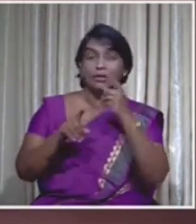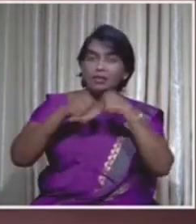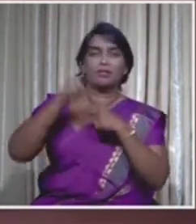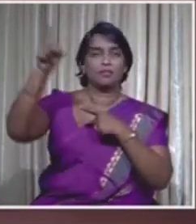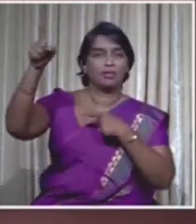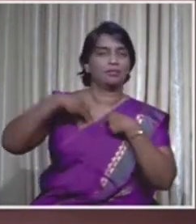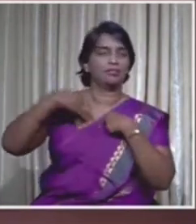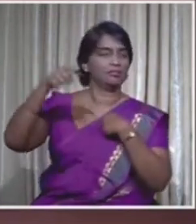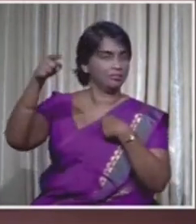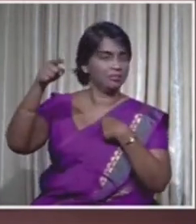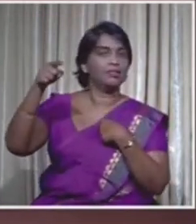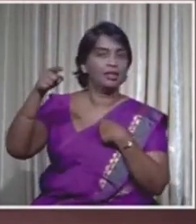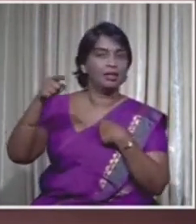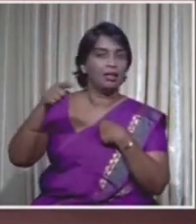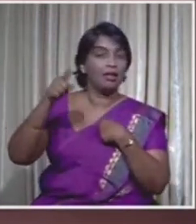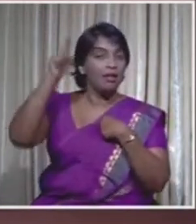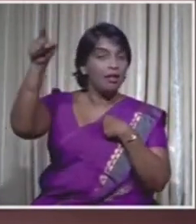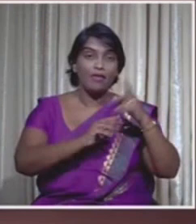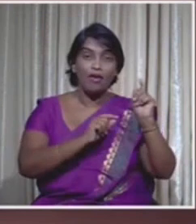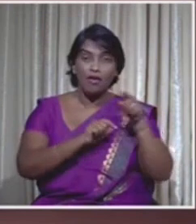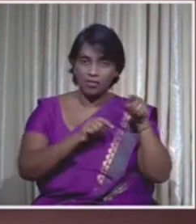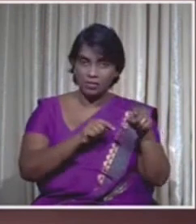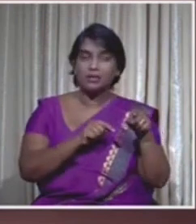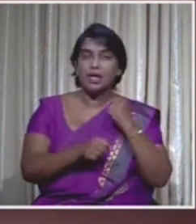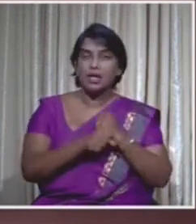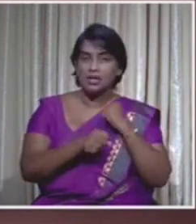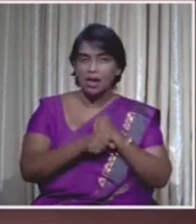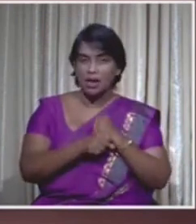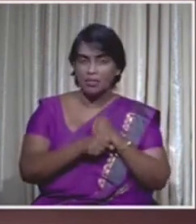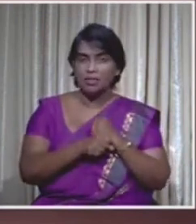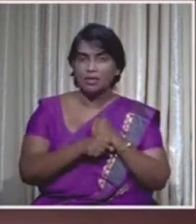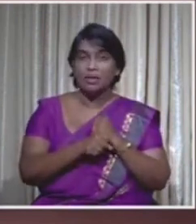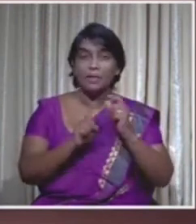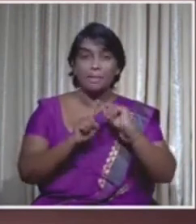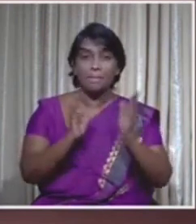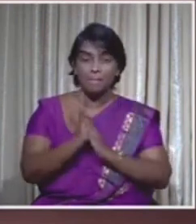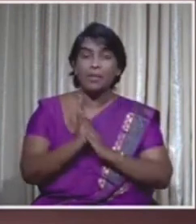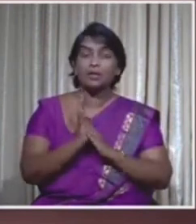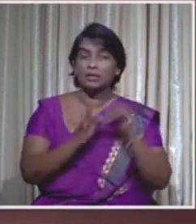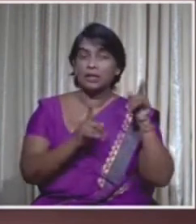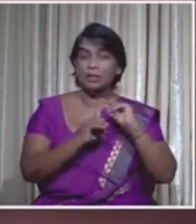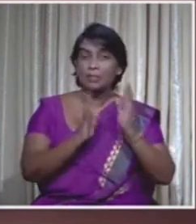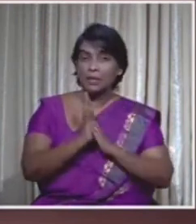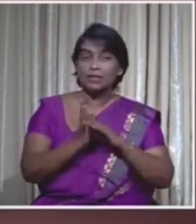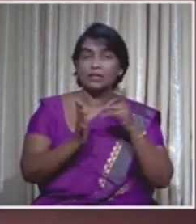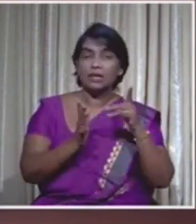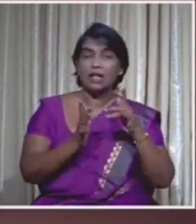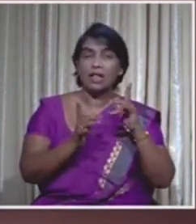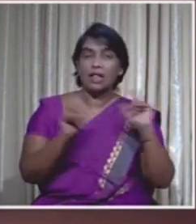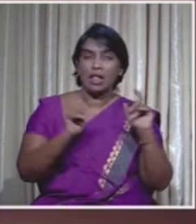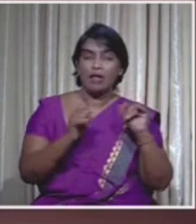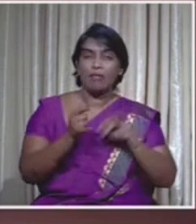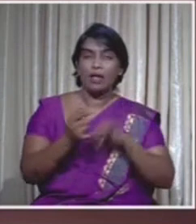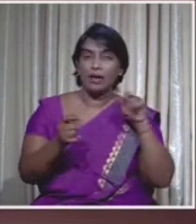සමාගම ඒකේ ලෝකල් ඒජන්ට් කවුද කෙලිනා සමාගම ගාමිණිසෙන්රත් ජන අග්‍රාමාත්‍ය අගමැතිතුමාගේ ලේකම්ගේ ඥාති සොහිරුගේ